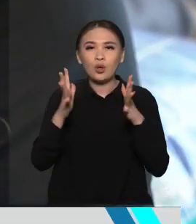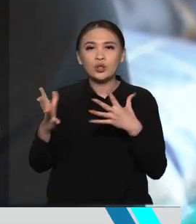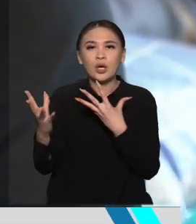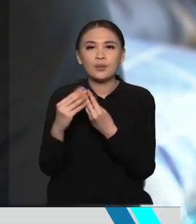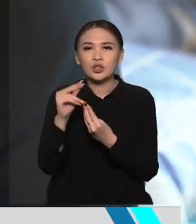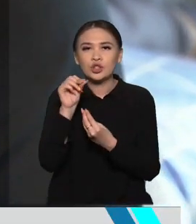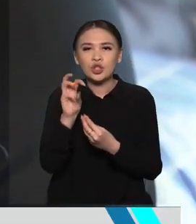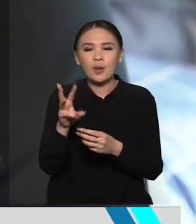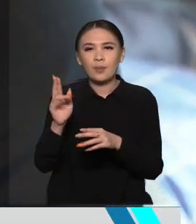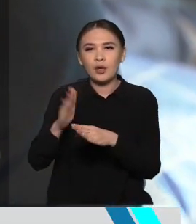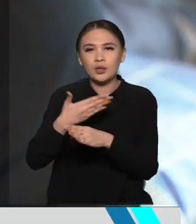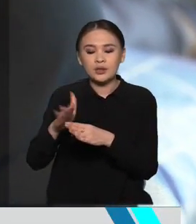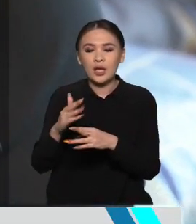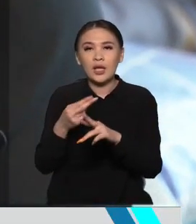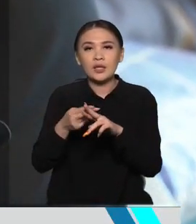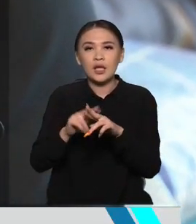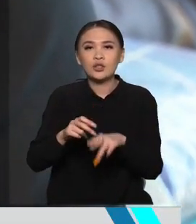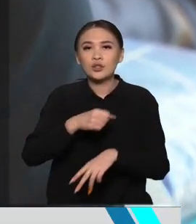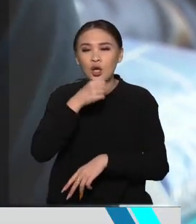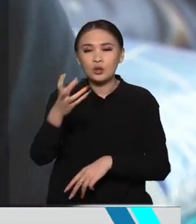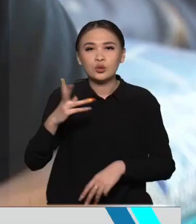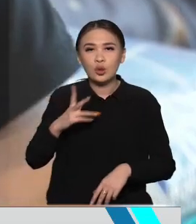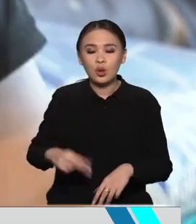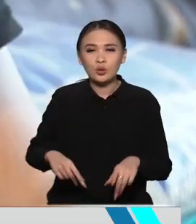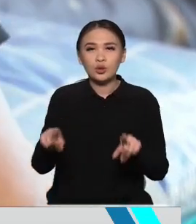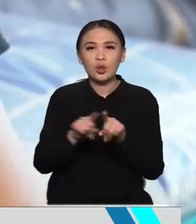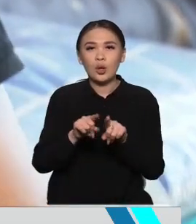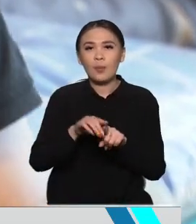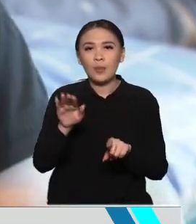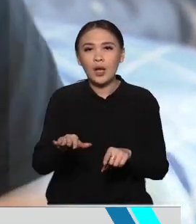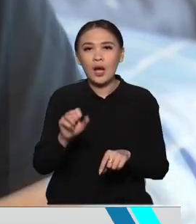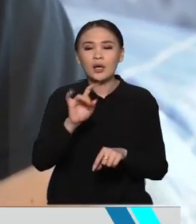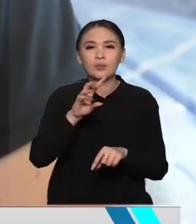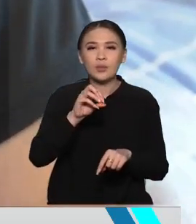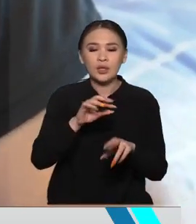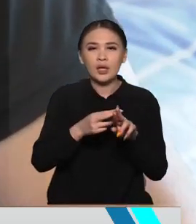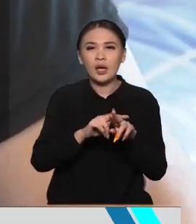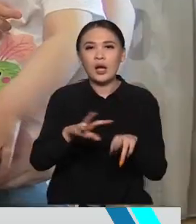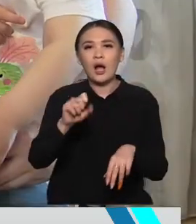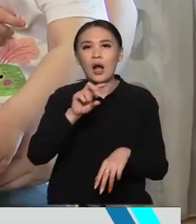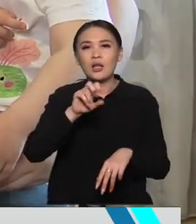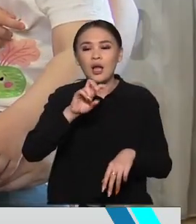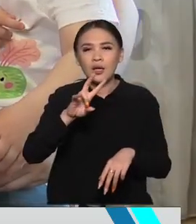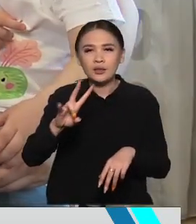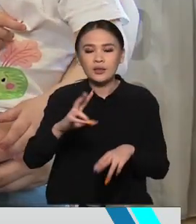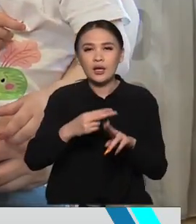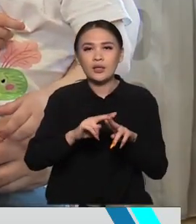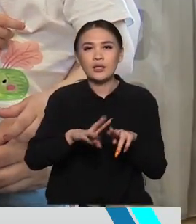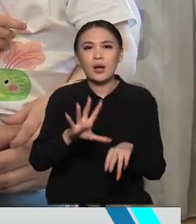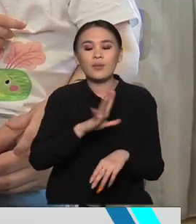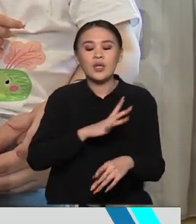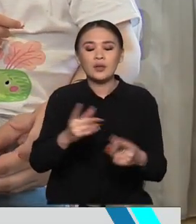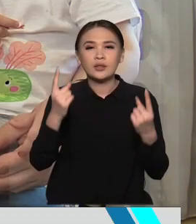чем различающего. Даже старшую дочь муж назвал Медина, младшую – Армена, и сына – Аланом. Они настоящий пример